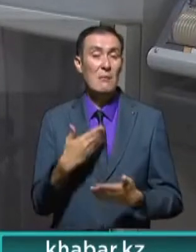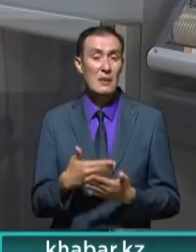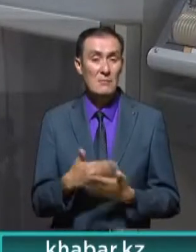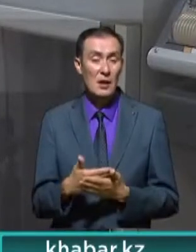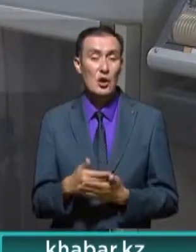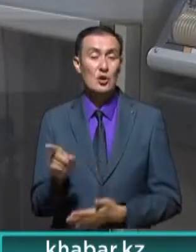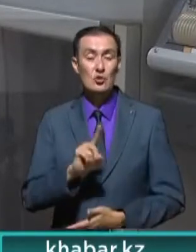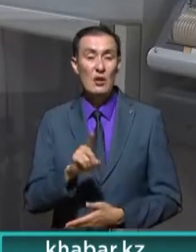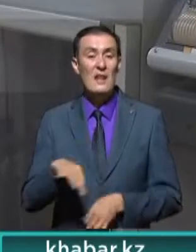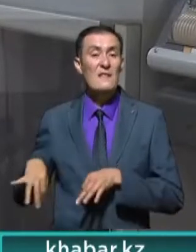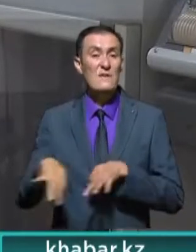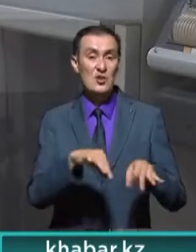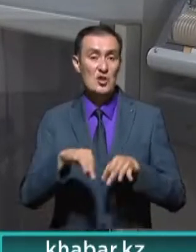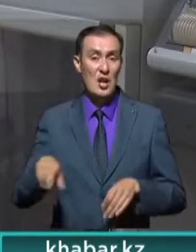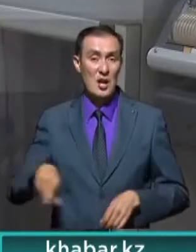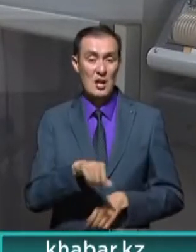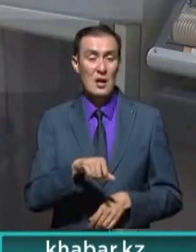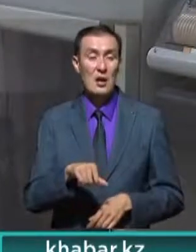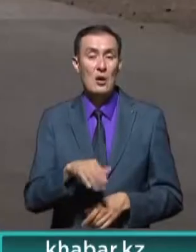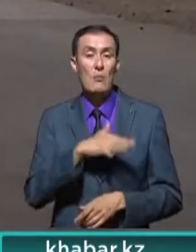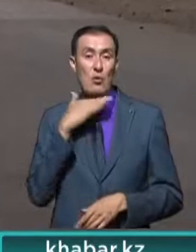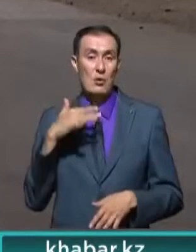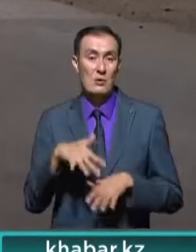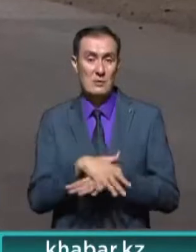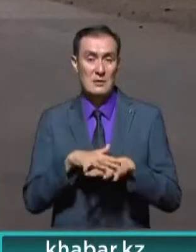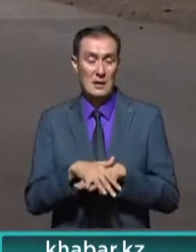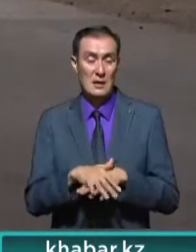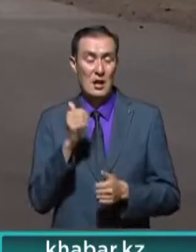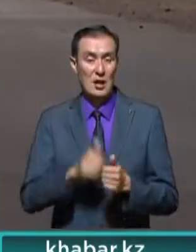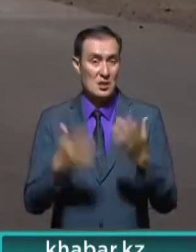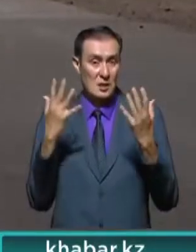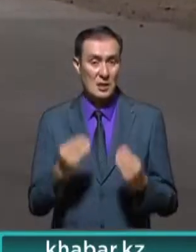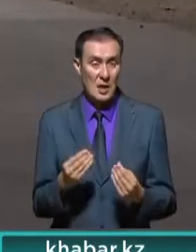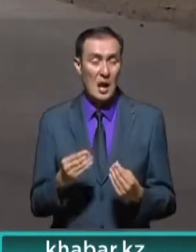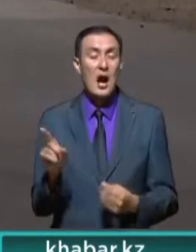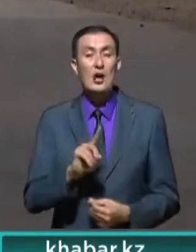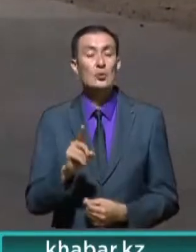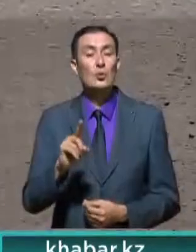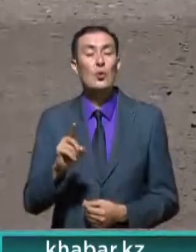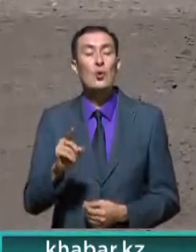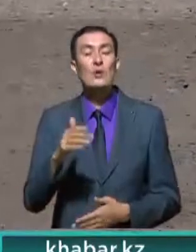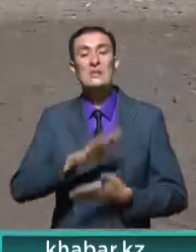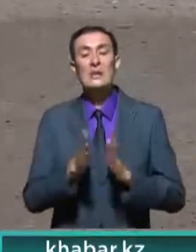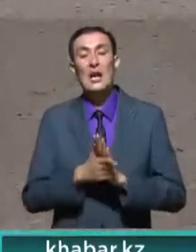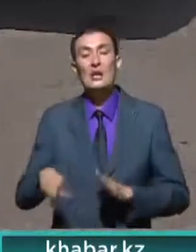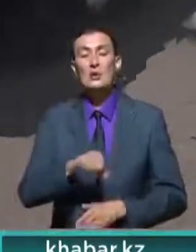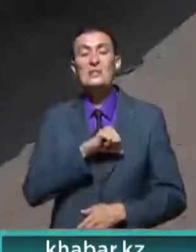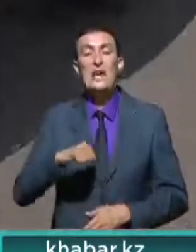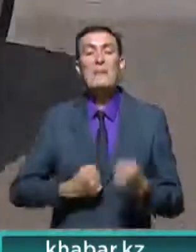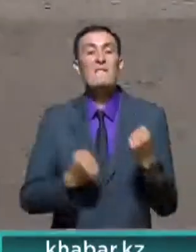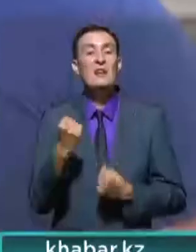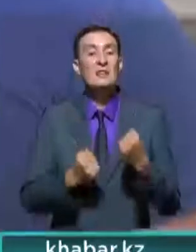является то, что движение на столичных улицах растет с каждым днем. И вот что думают о состоянии столичных дорог сами